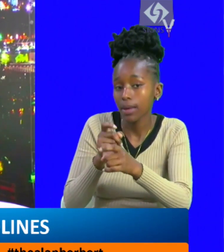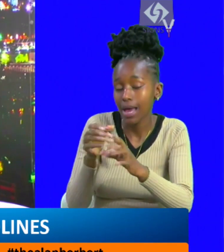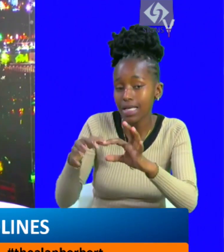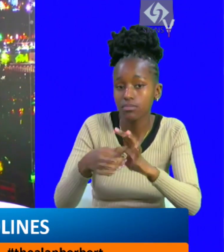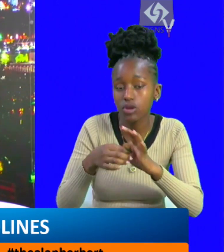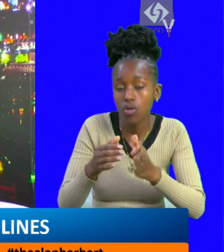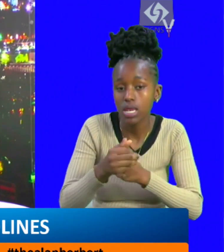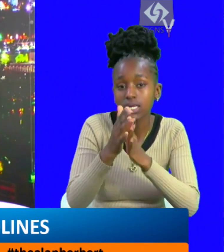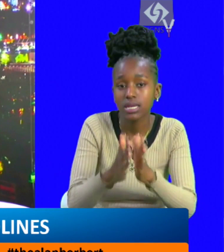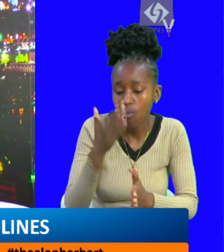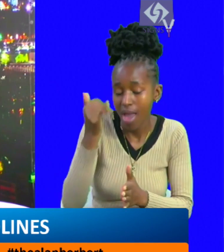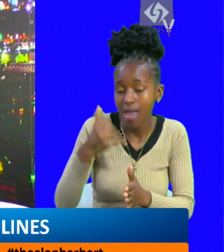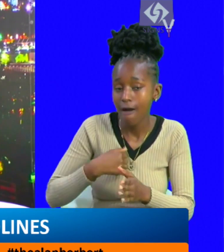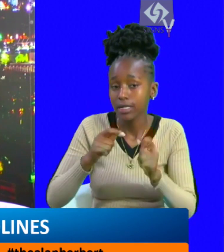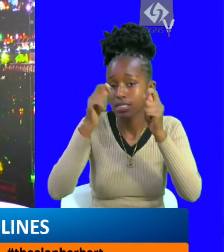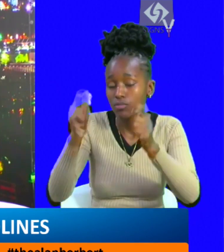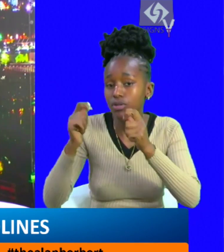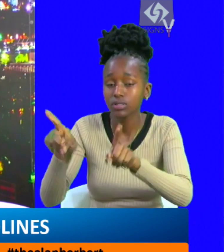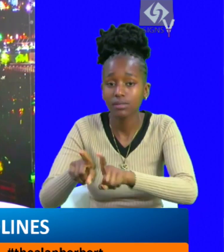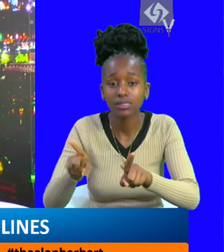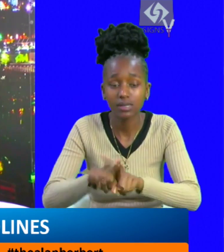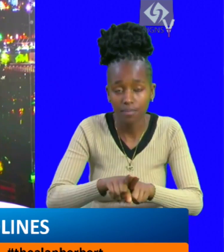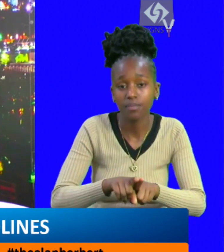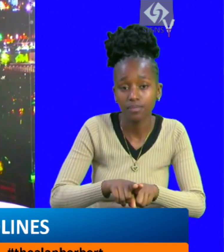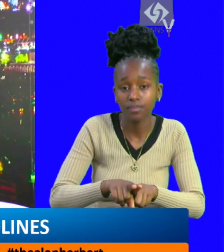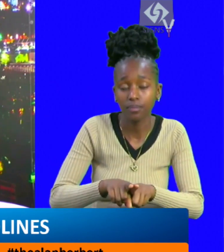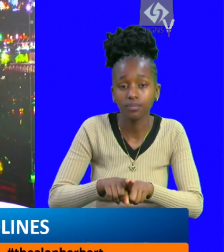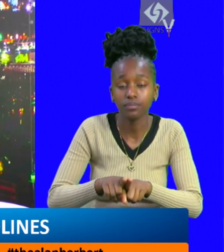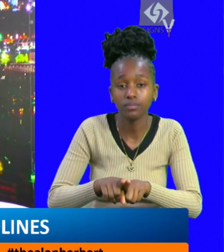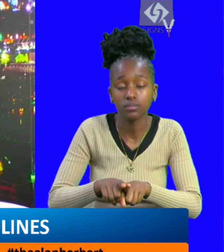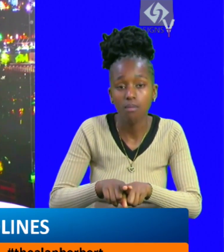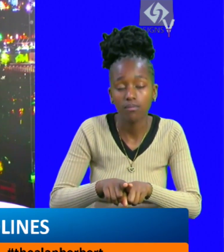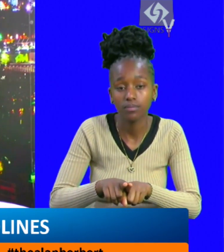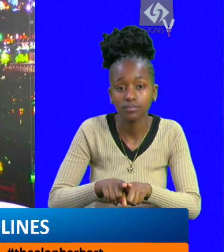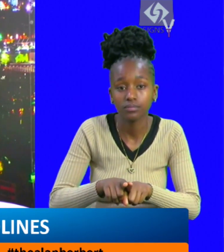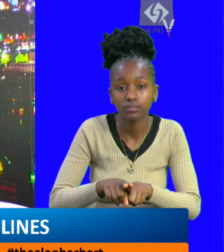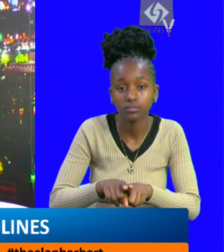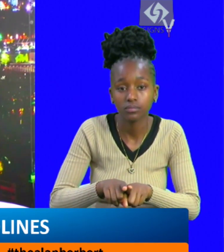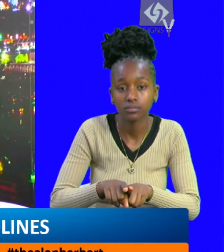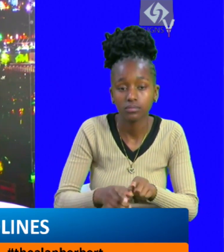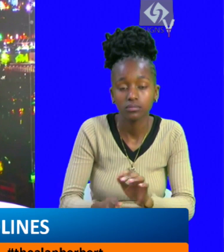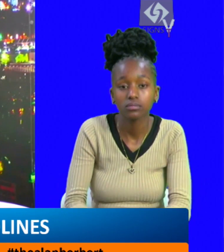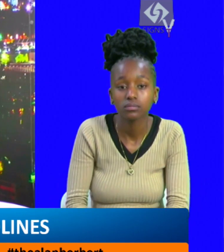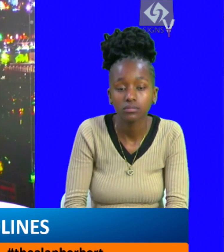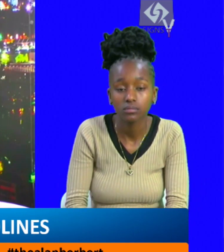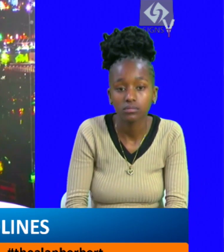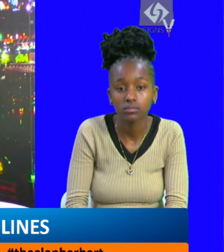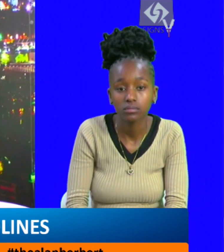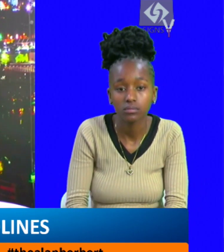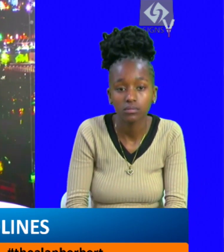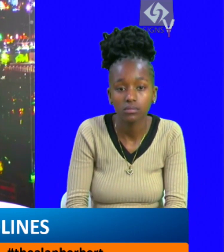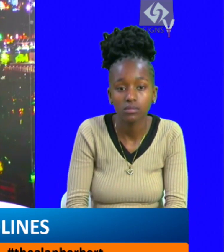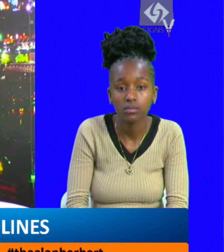mkubaliane kama committee, mnapigiwa simu mnaambiwa hapana, urudi pale pale. Kwa sababu una deserve kukua. From